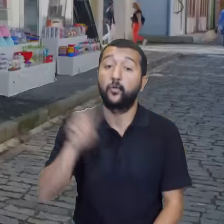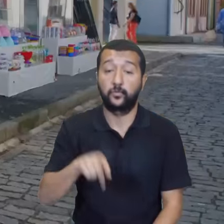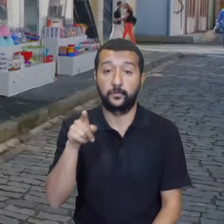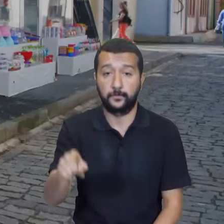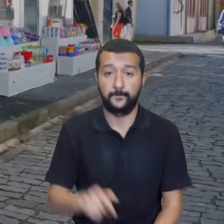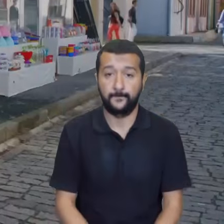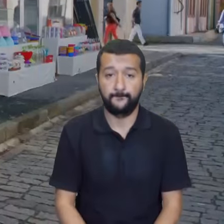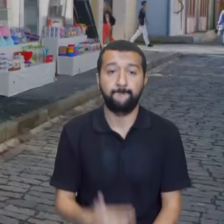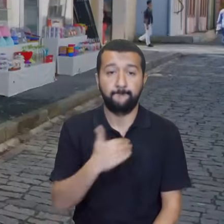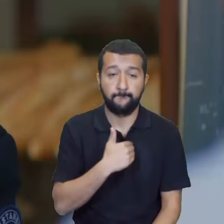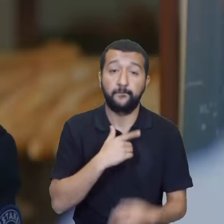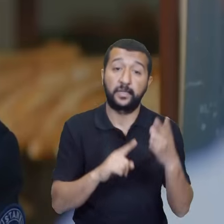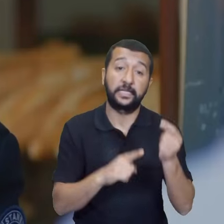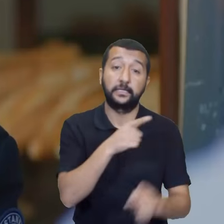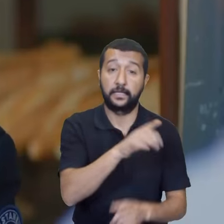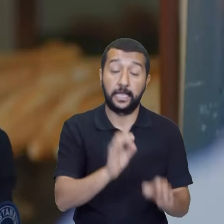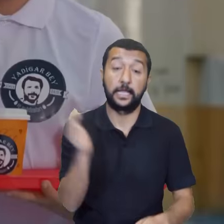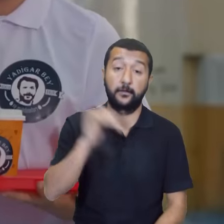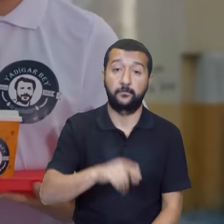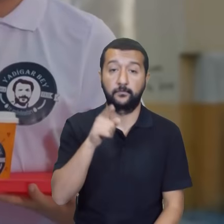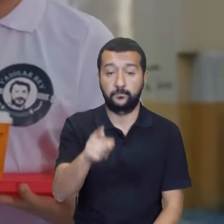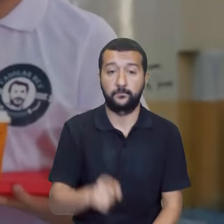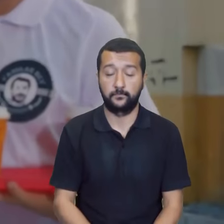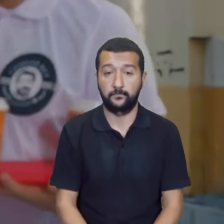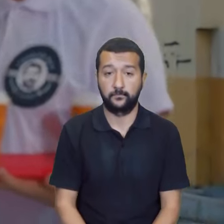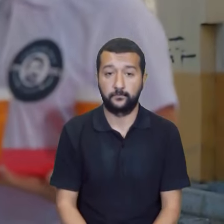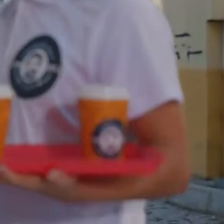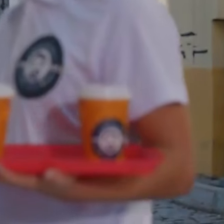öldürür. Bence İlyas. Aha da geliyor.